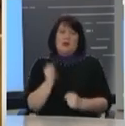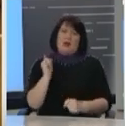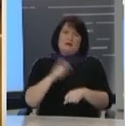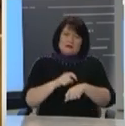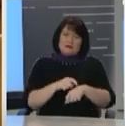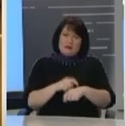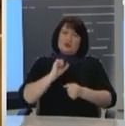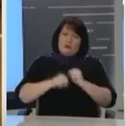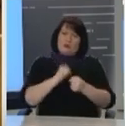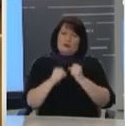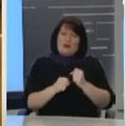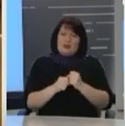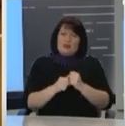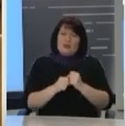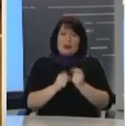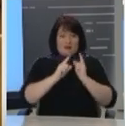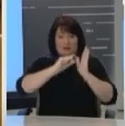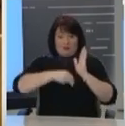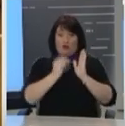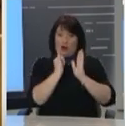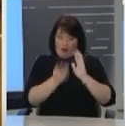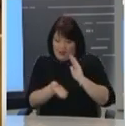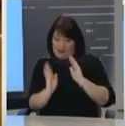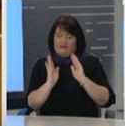σήμερα, δεν έχουμε βγει από το πρόγραμμα,